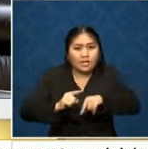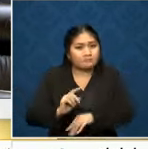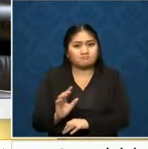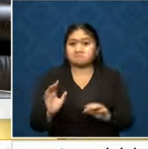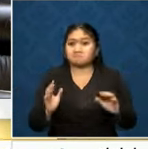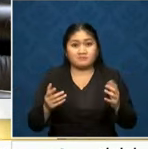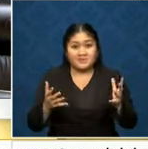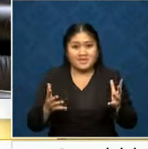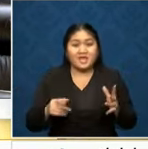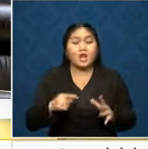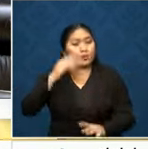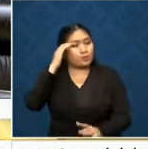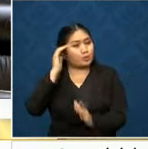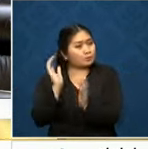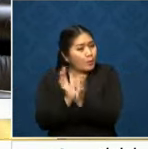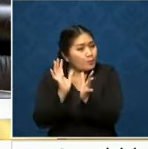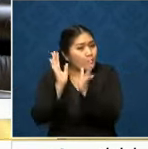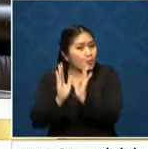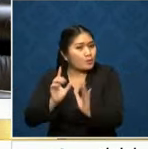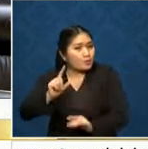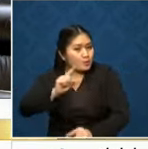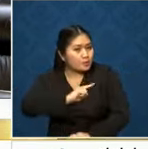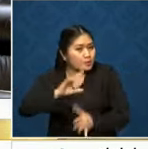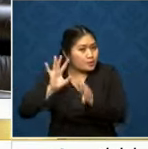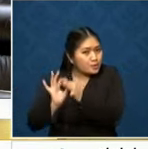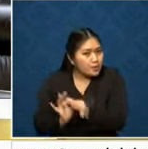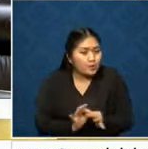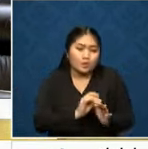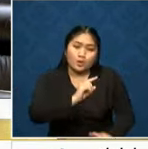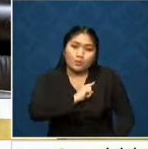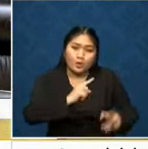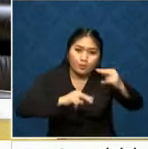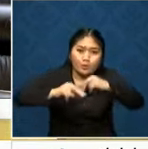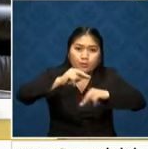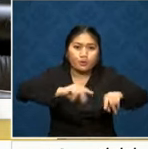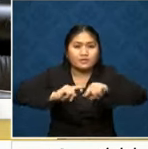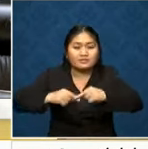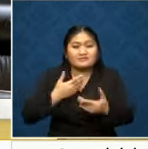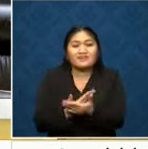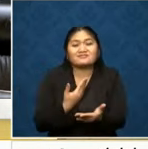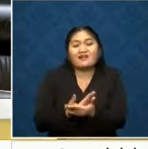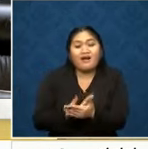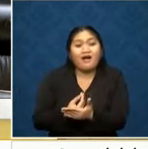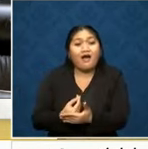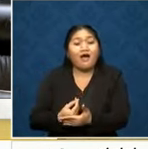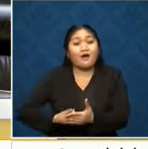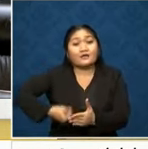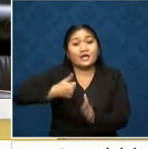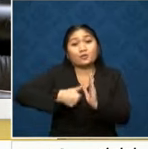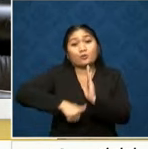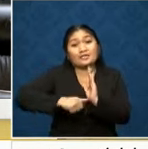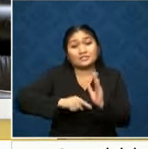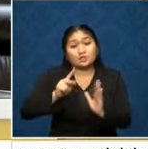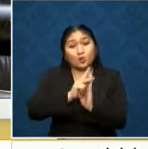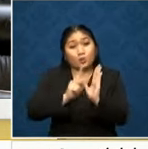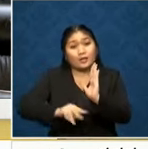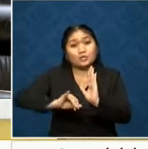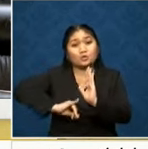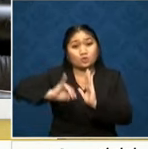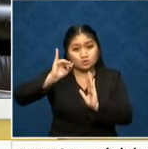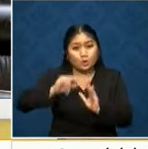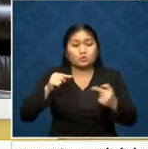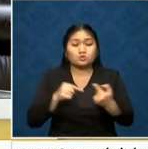ำรวจและเจ้าหน้าที่ที่เกี่ยวข้องที่ต้องรับผิดชอบมากขึ้นนั้นก็ยังสามารถจะได้เงินที่ได้มาจากภาษีอย่างถูกต้องเพื่อรักษา